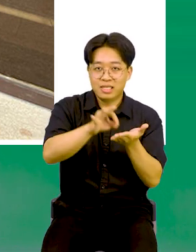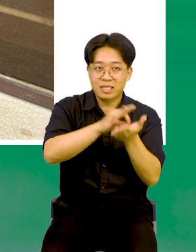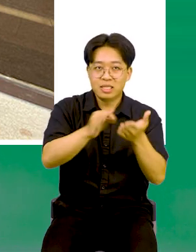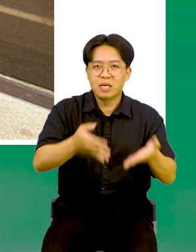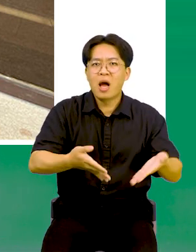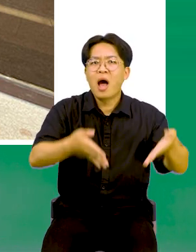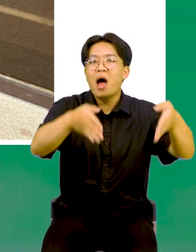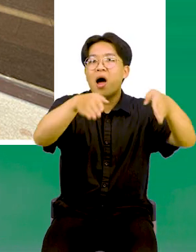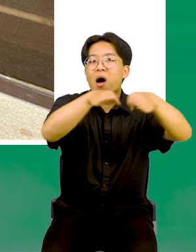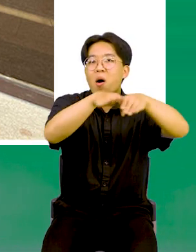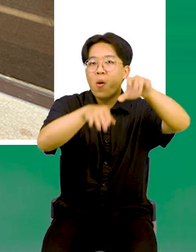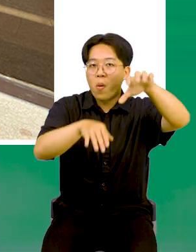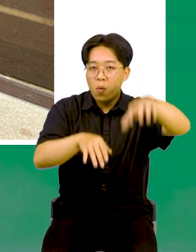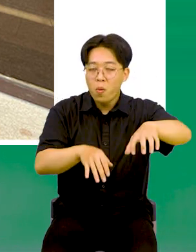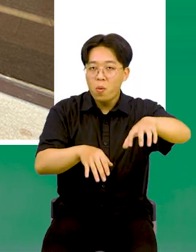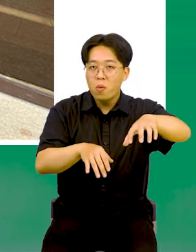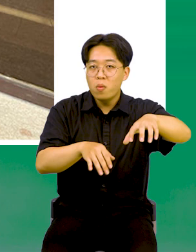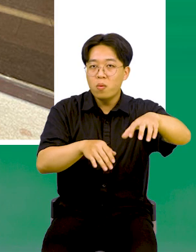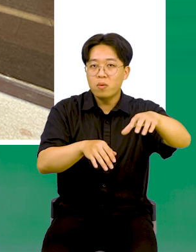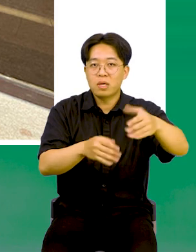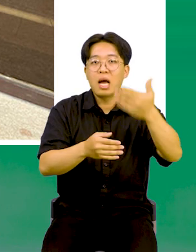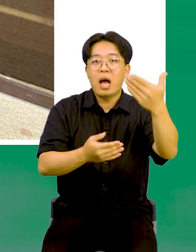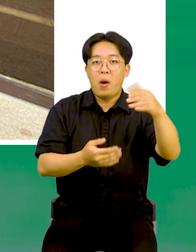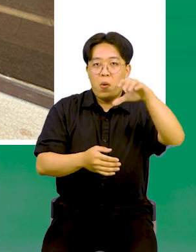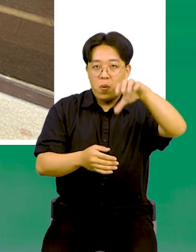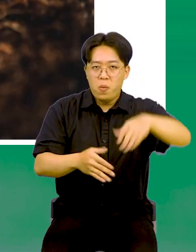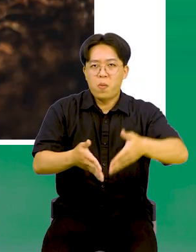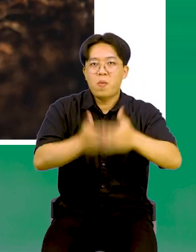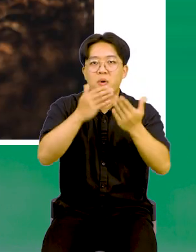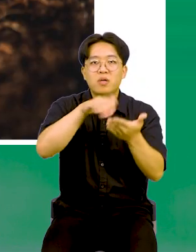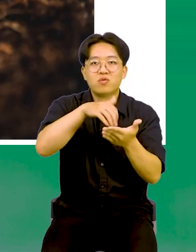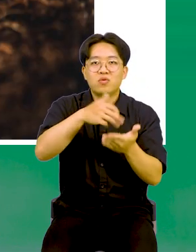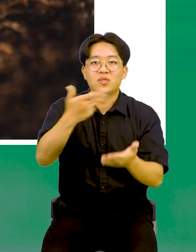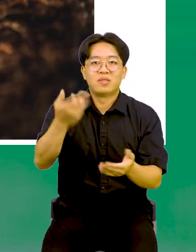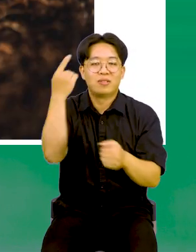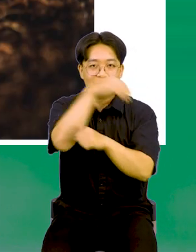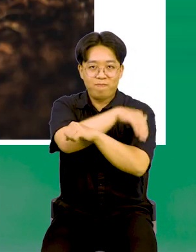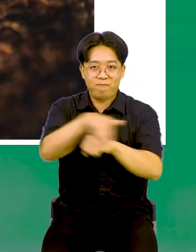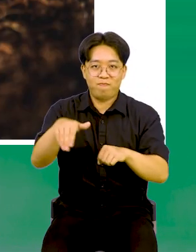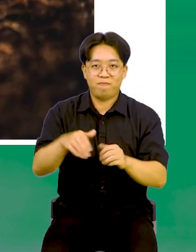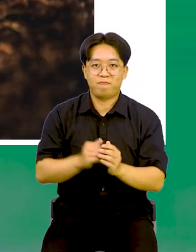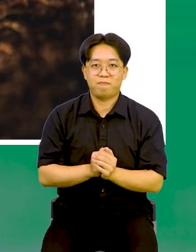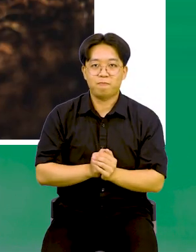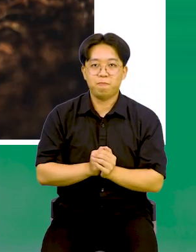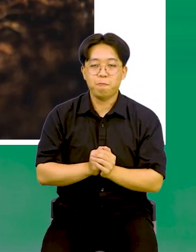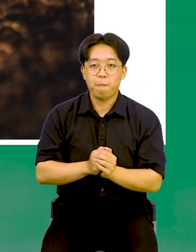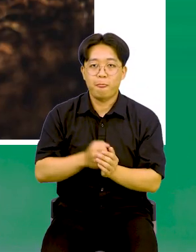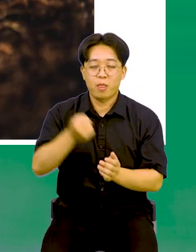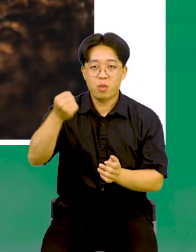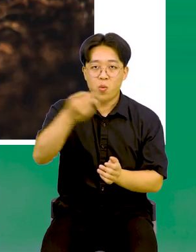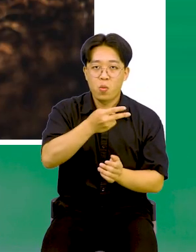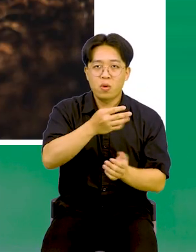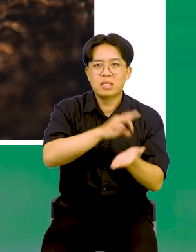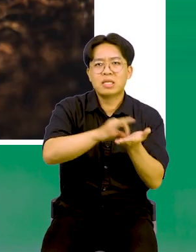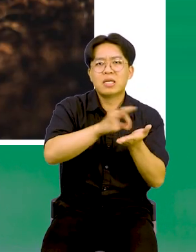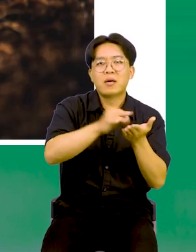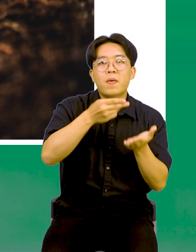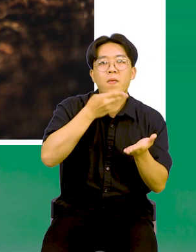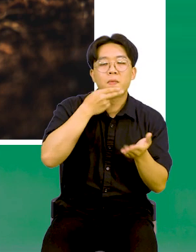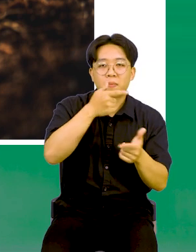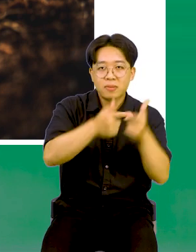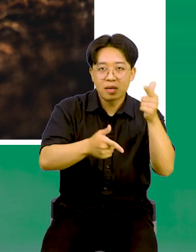수거함을 9개소에 18대를 설치하기로 했습니다. 이외에도 폐가구를 활용한 기부 프로젝트를